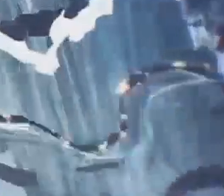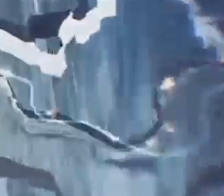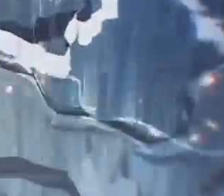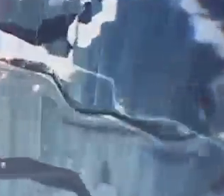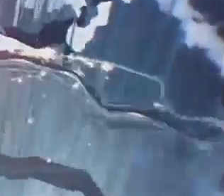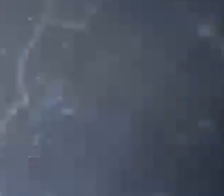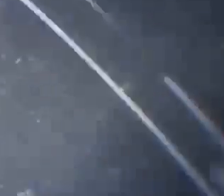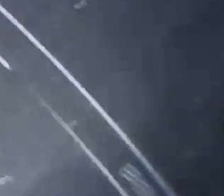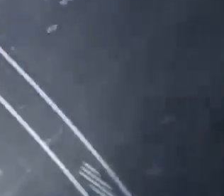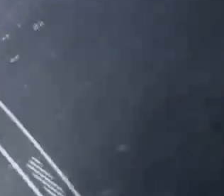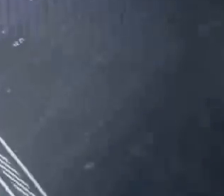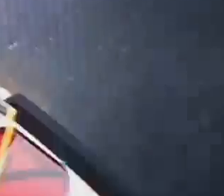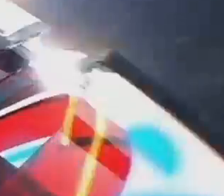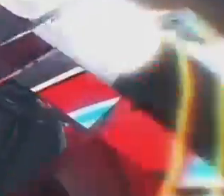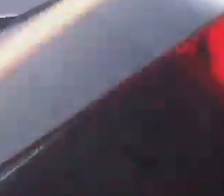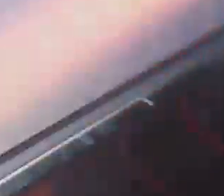ام